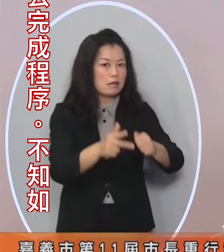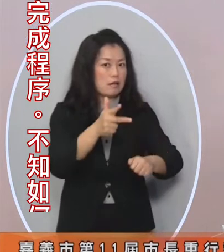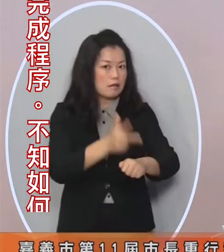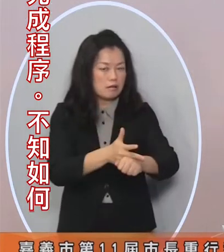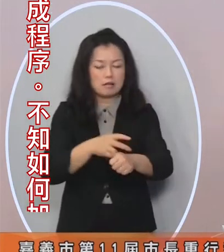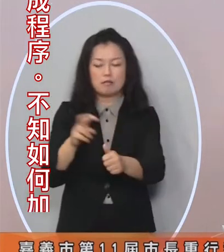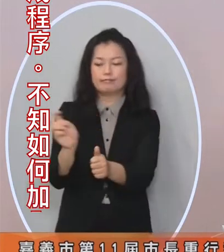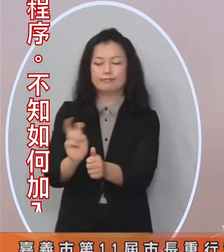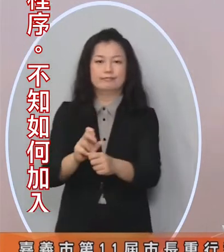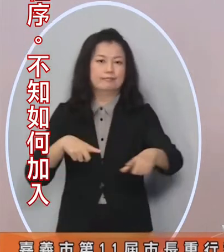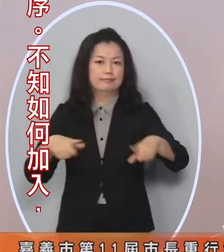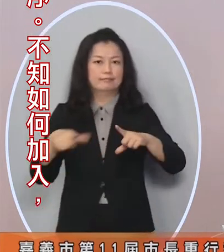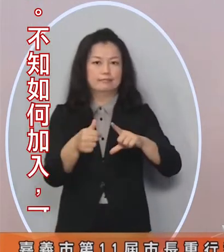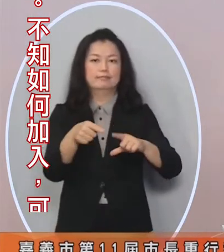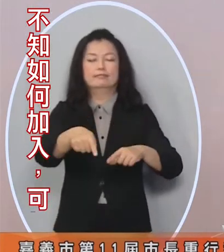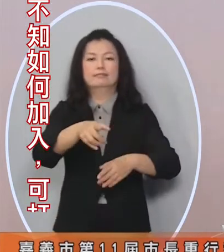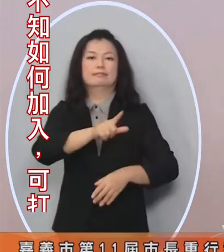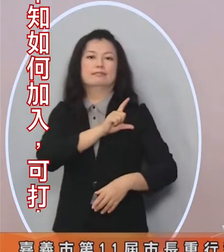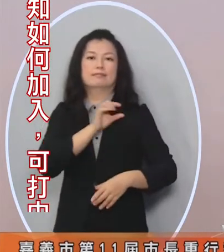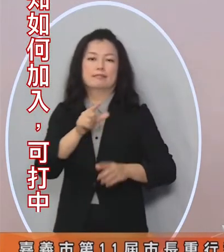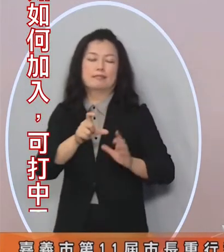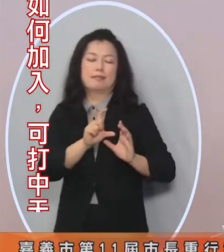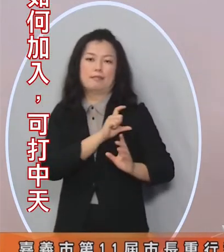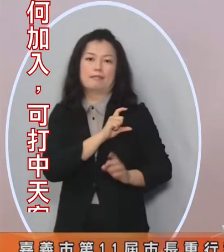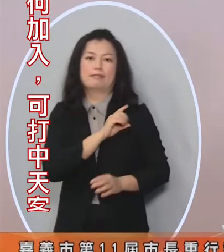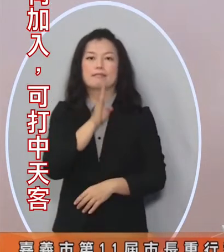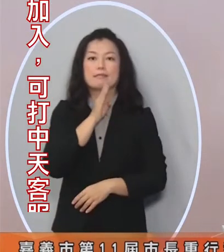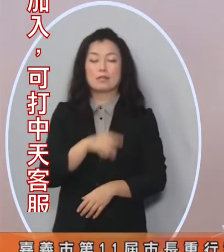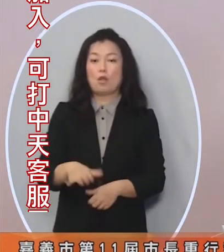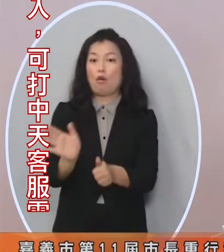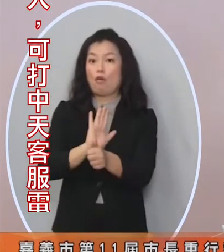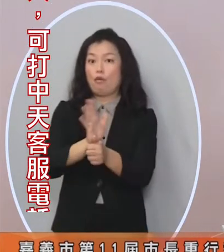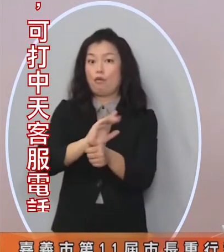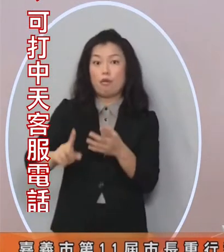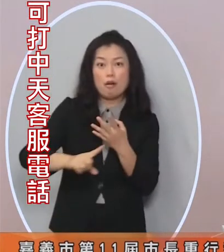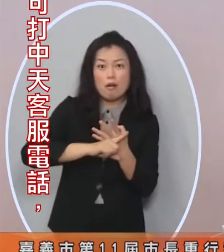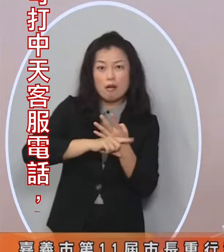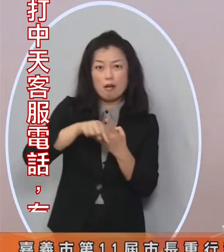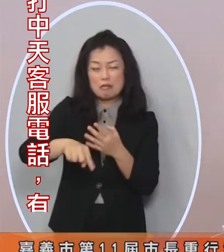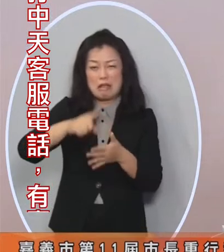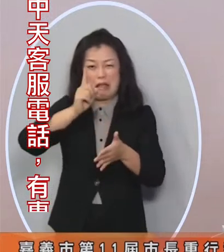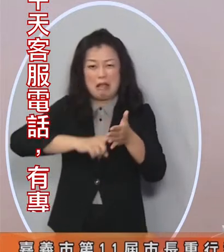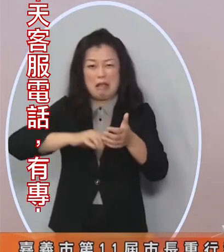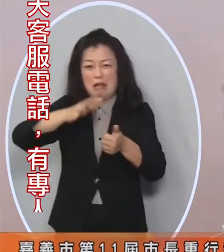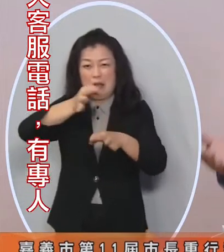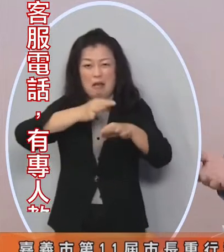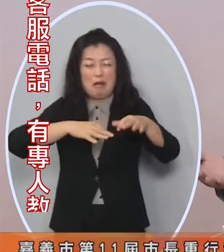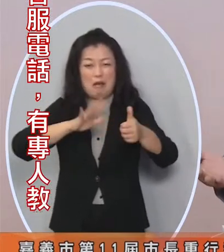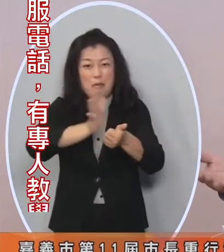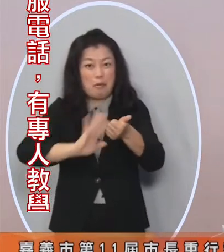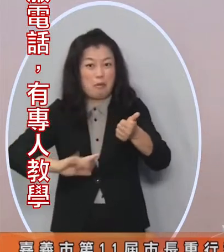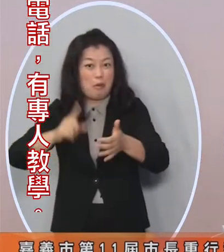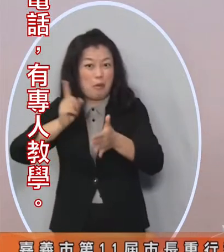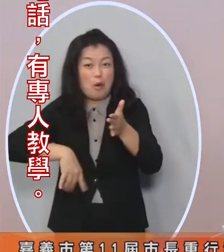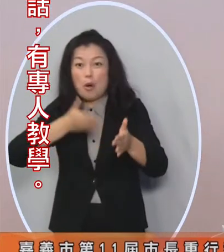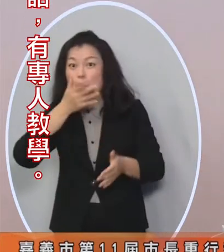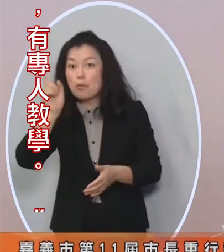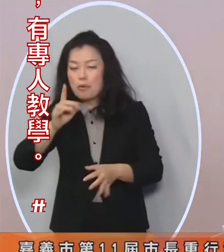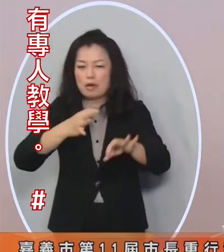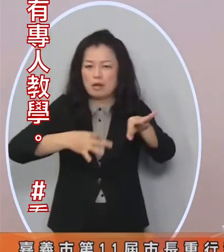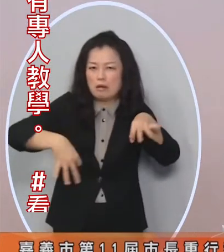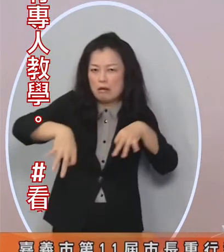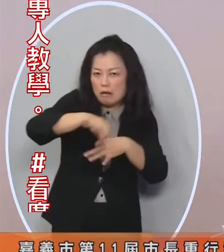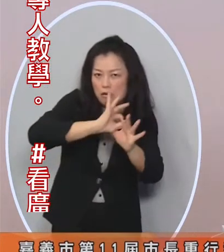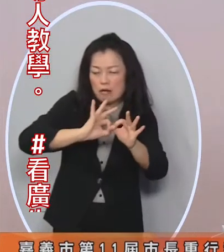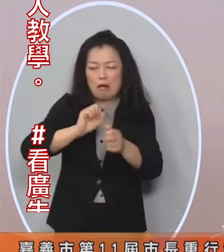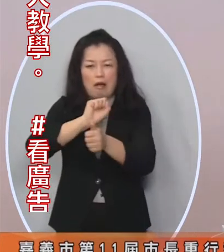因为我刚才说明过了，我们的服务业其实非常容易受到景气的影响，受到疫情的影响，受到人